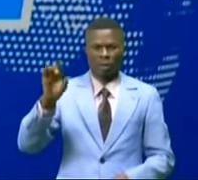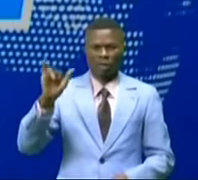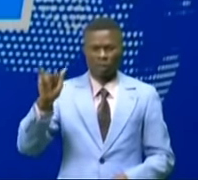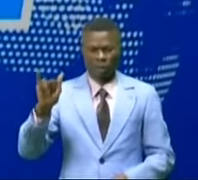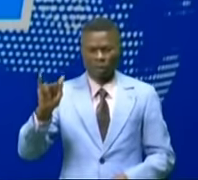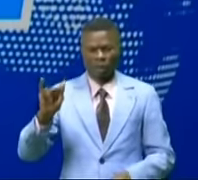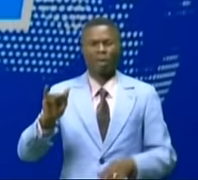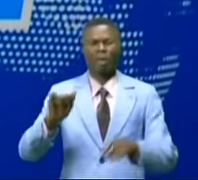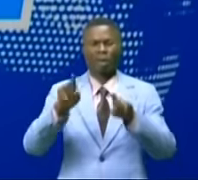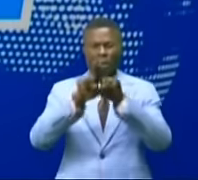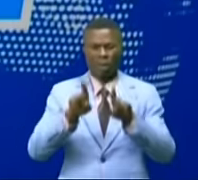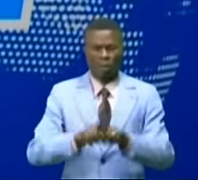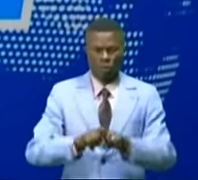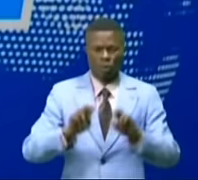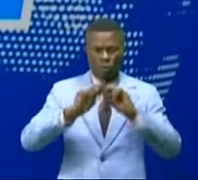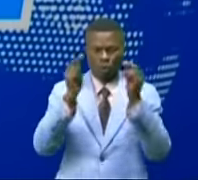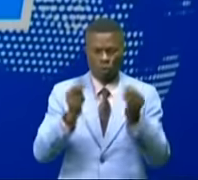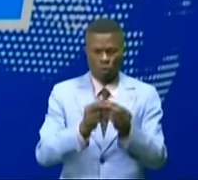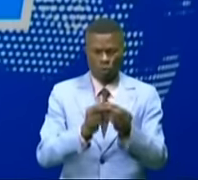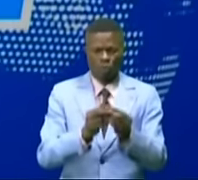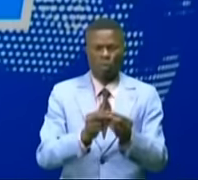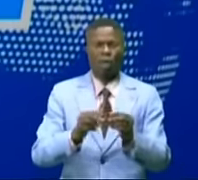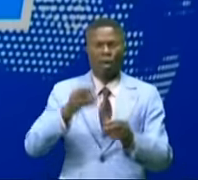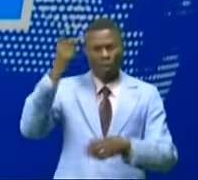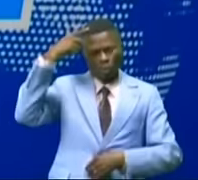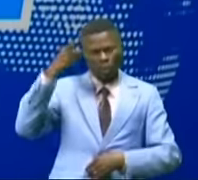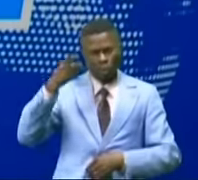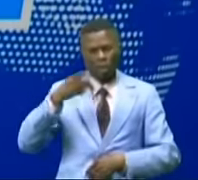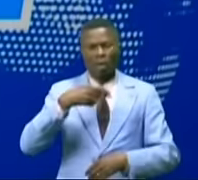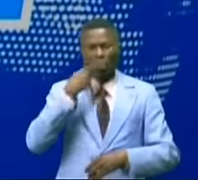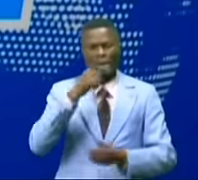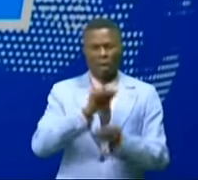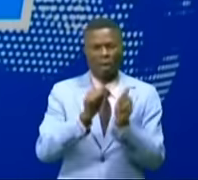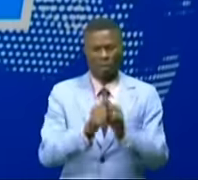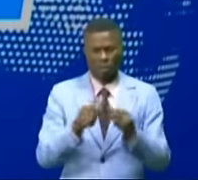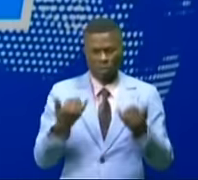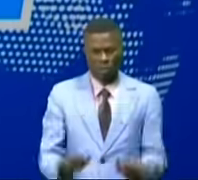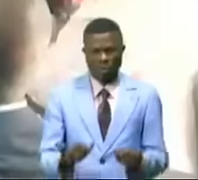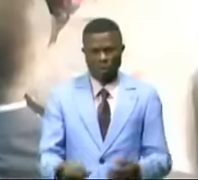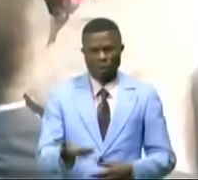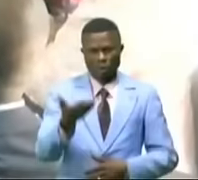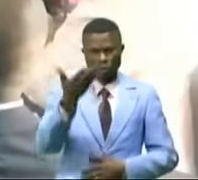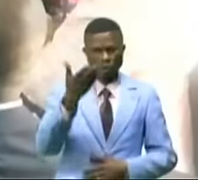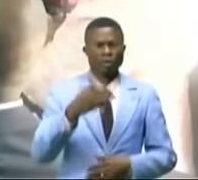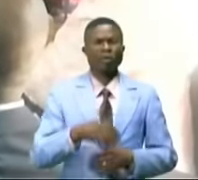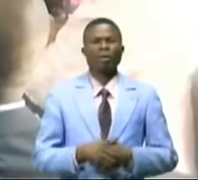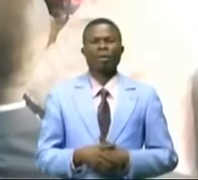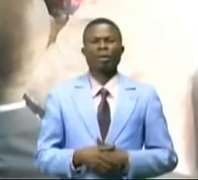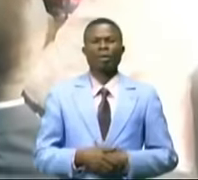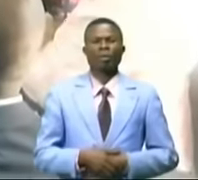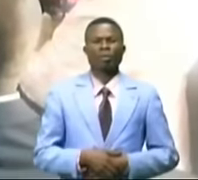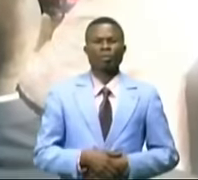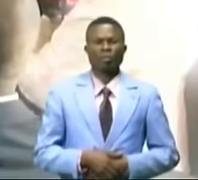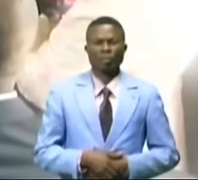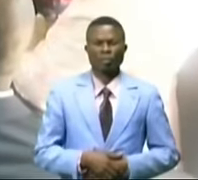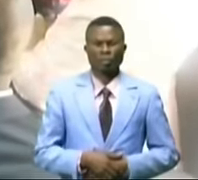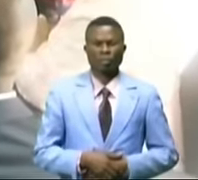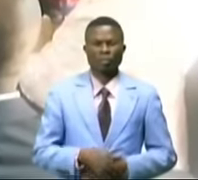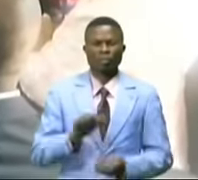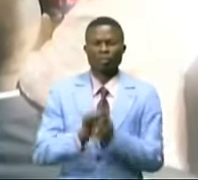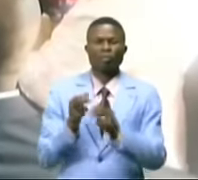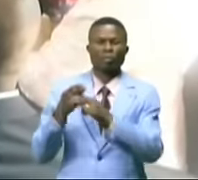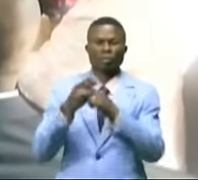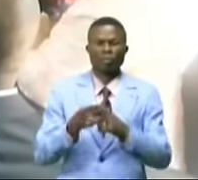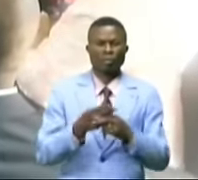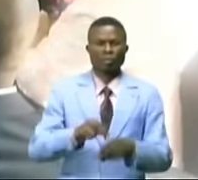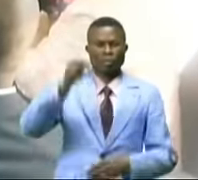sont réunis pour faire le point sur les enjeux de l'heure. Cédric Enina. La situation sécuritaire dans